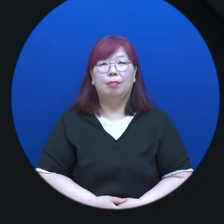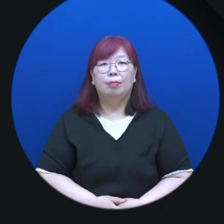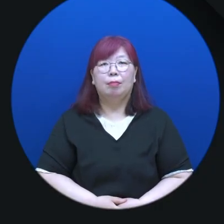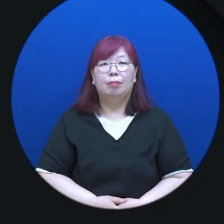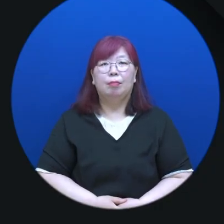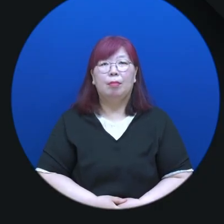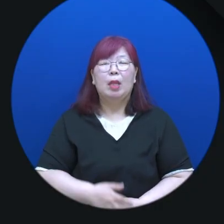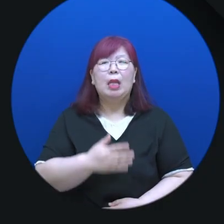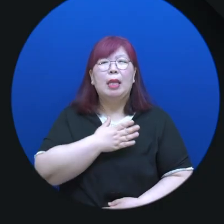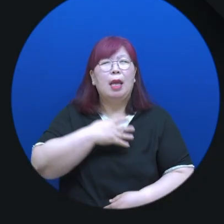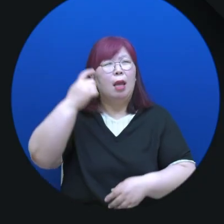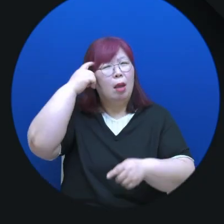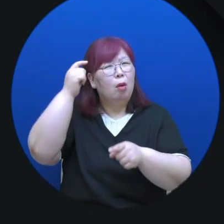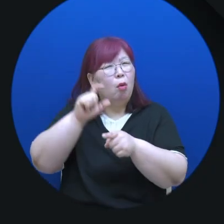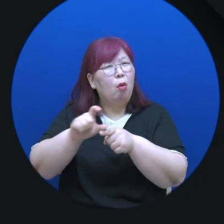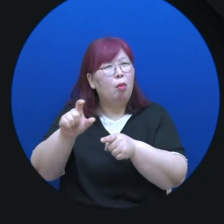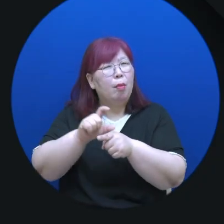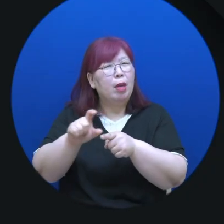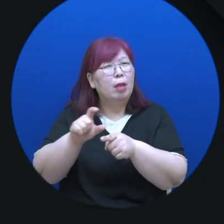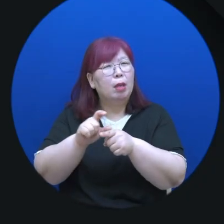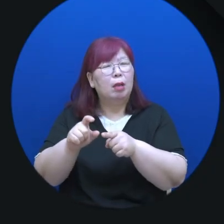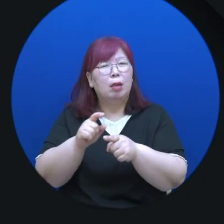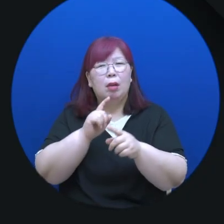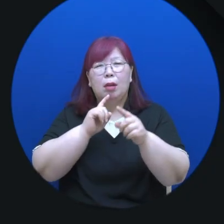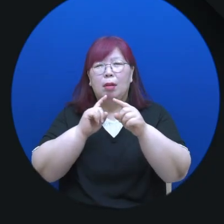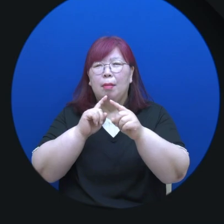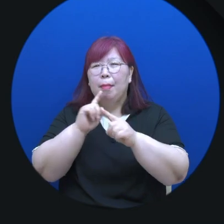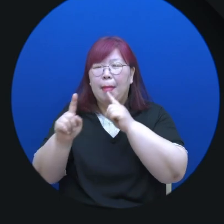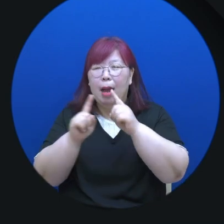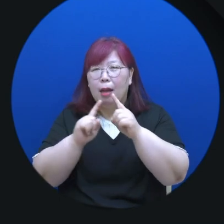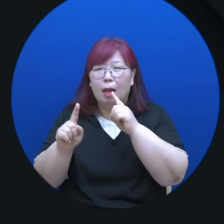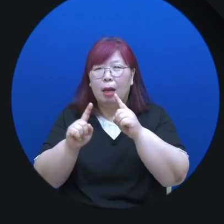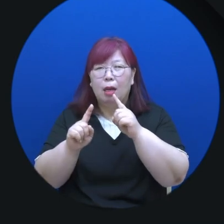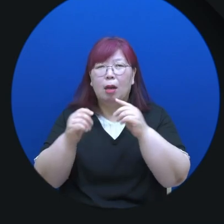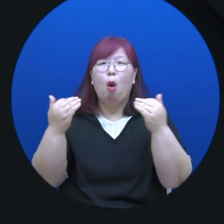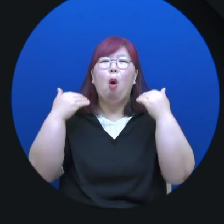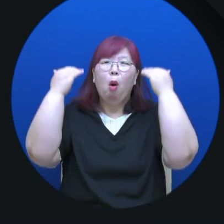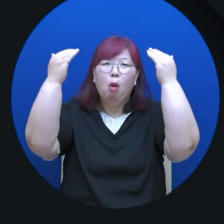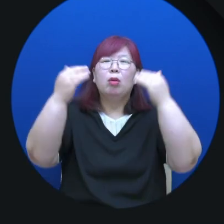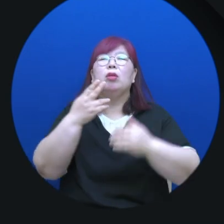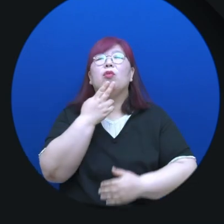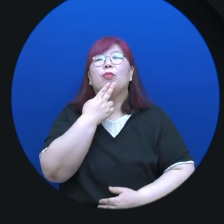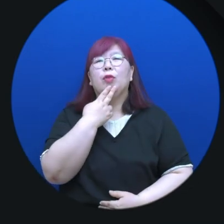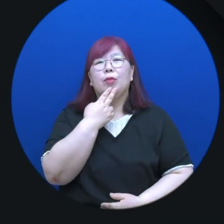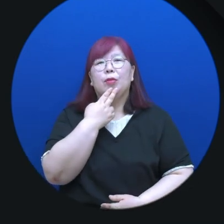내 고민을 털어놓을 어른이 없다는 거.